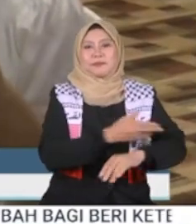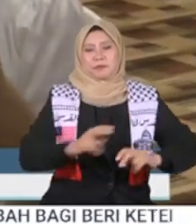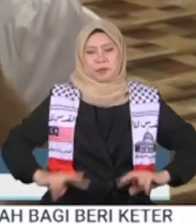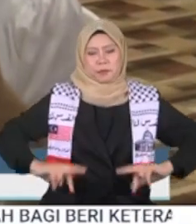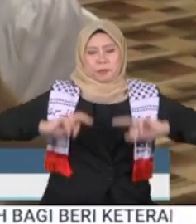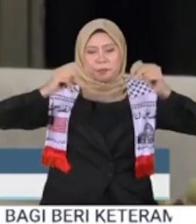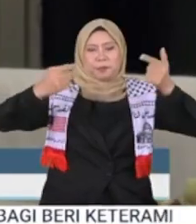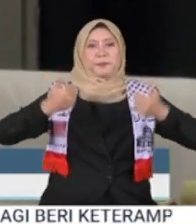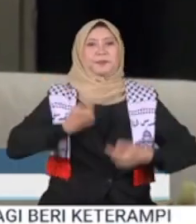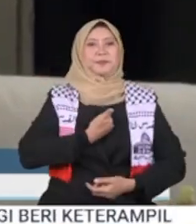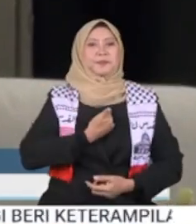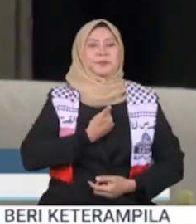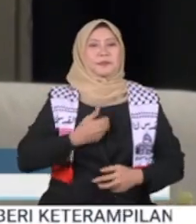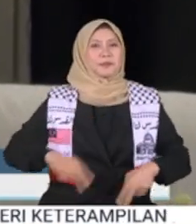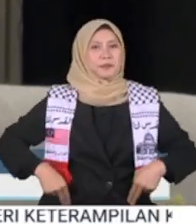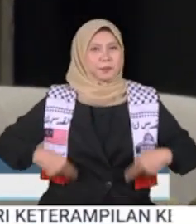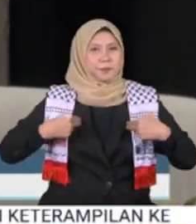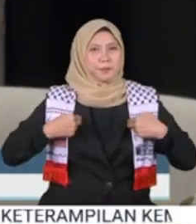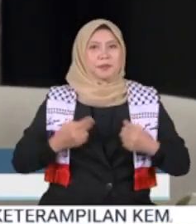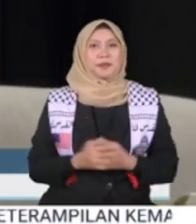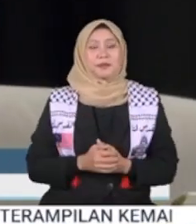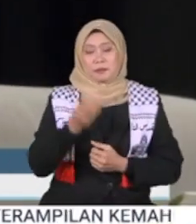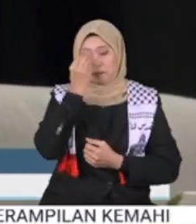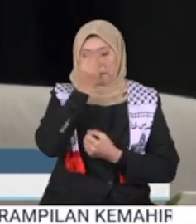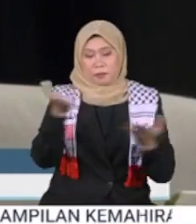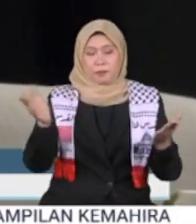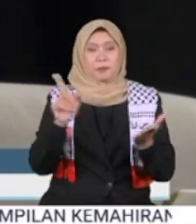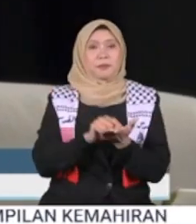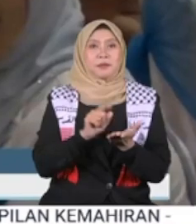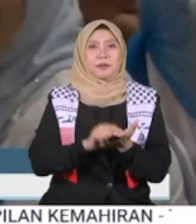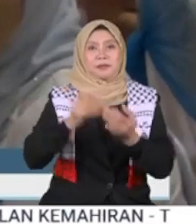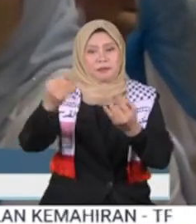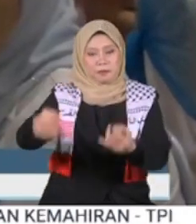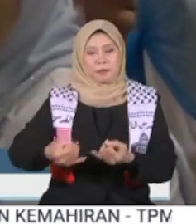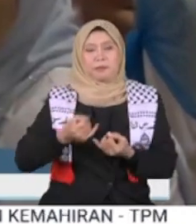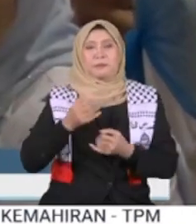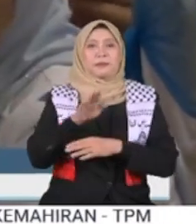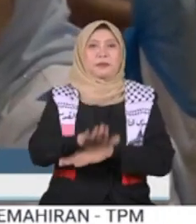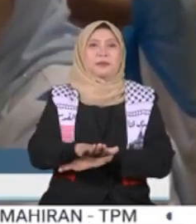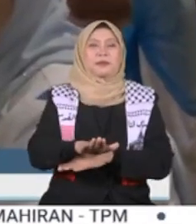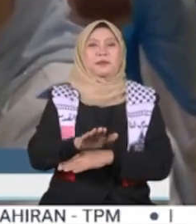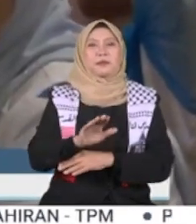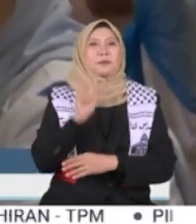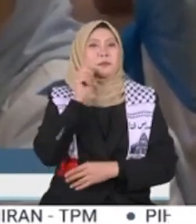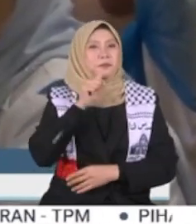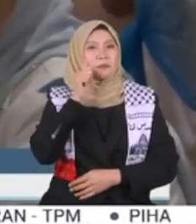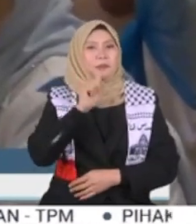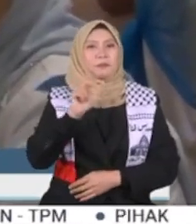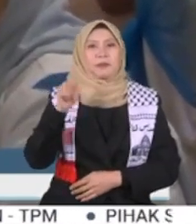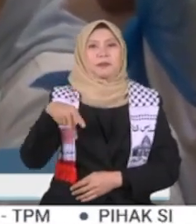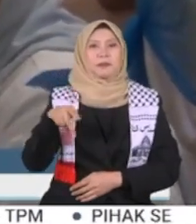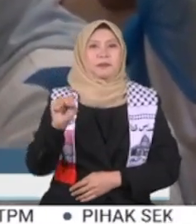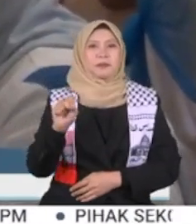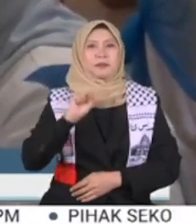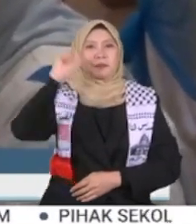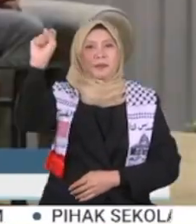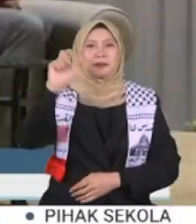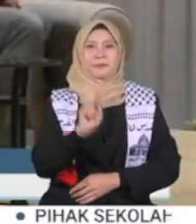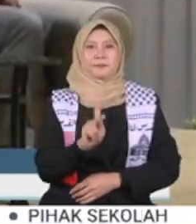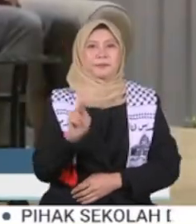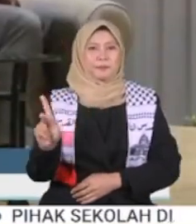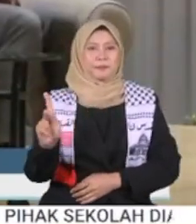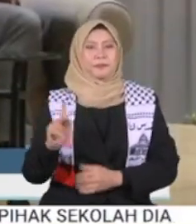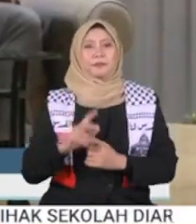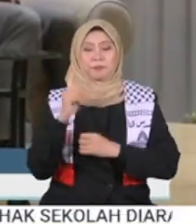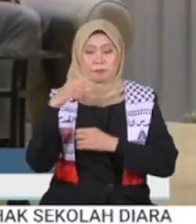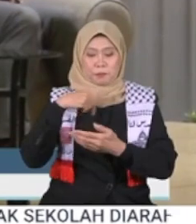hidup masing-masing beliau ditemui media selepas Majlis jamuan petang bersama wanita PKR Sabah di Kota Kinabalu